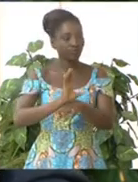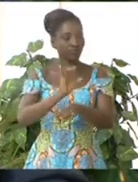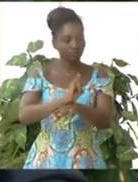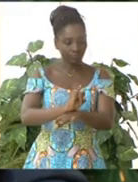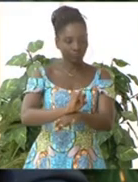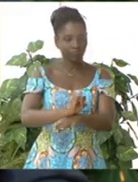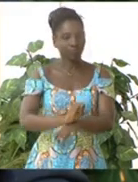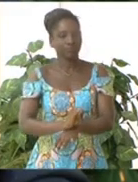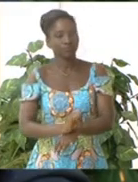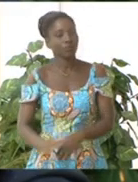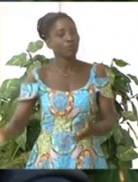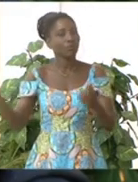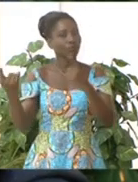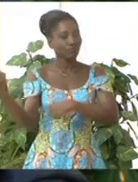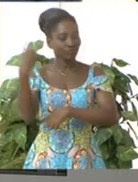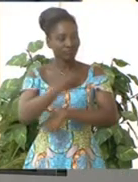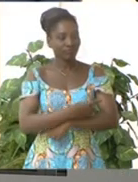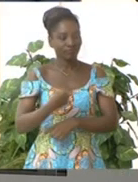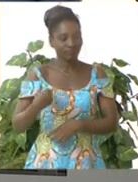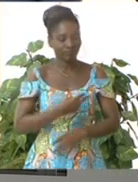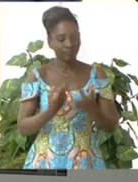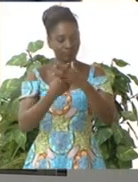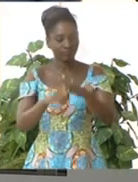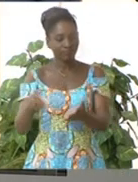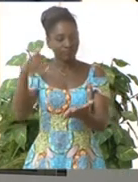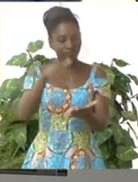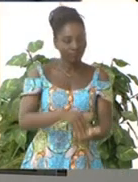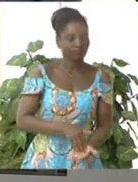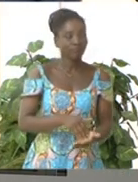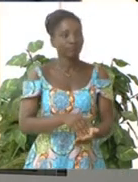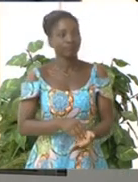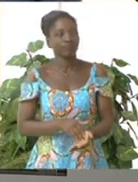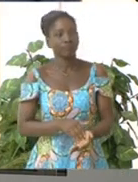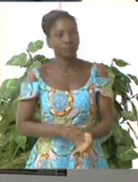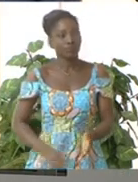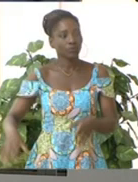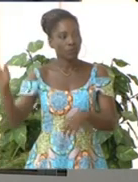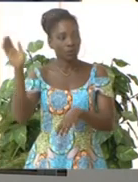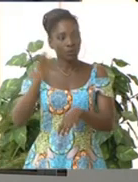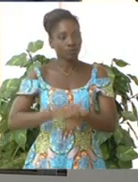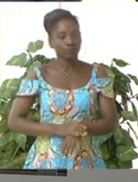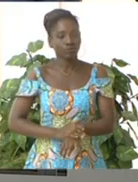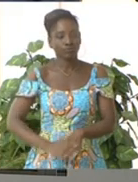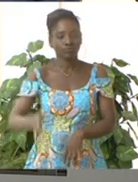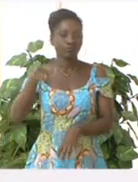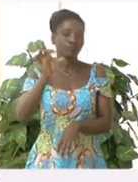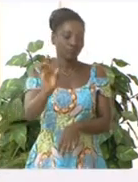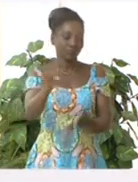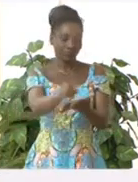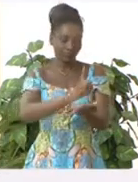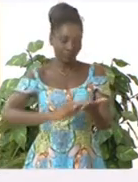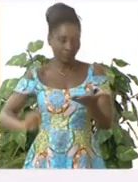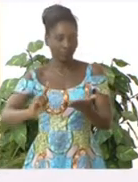en début d'après midi pour des résultats de huit départements 6 de la diaspora et 7 de la